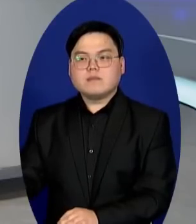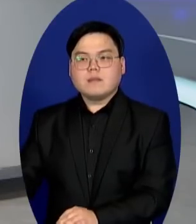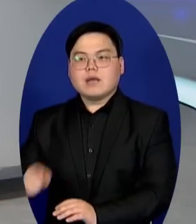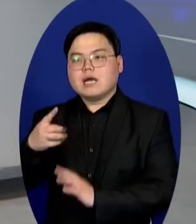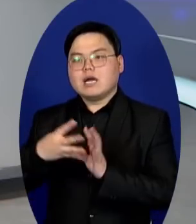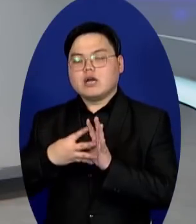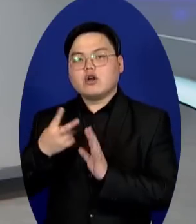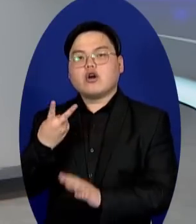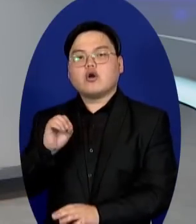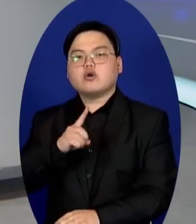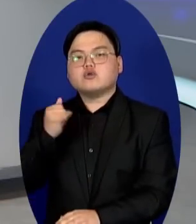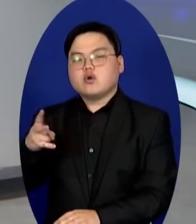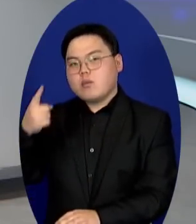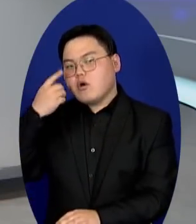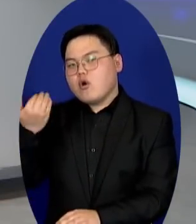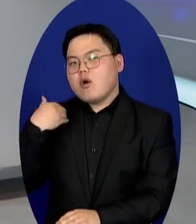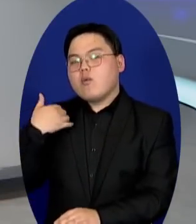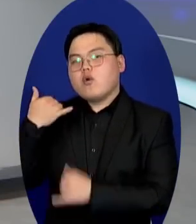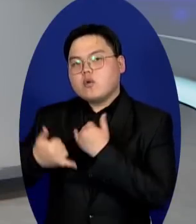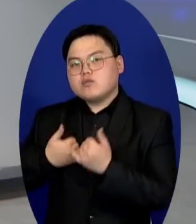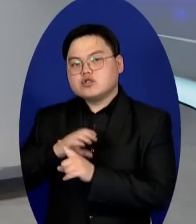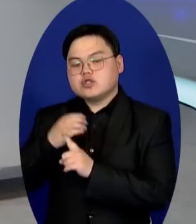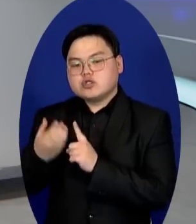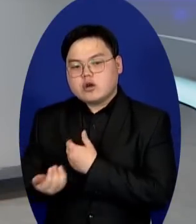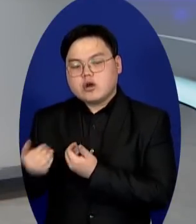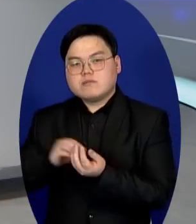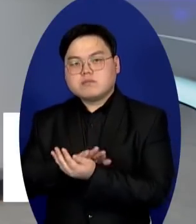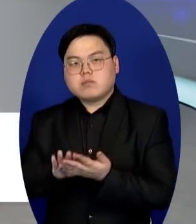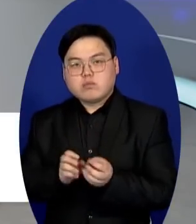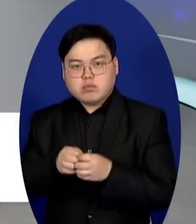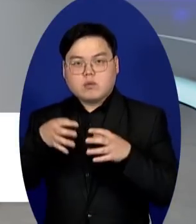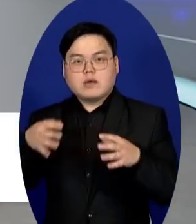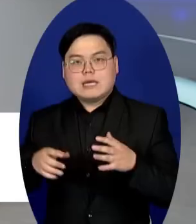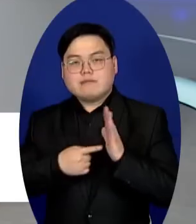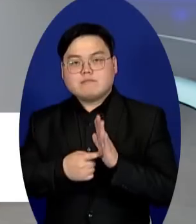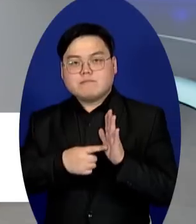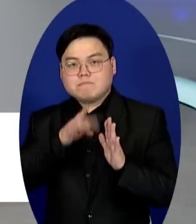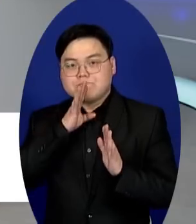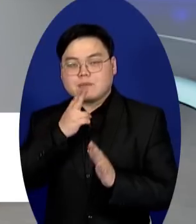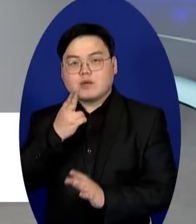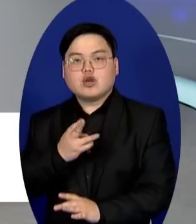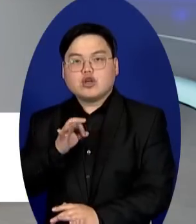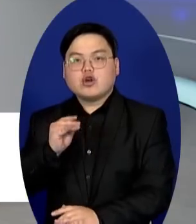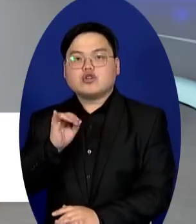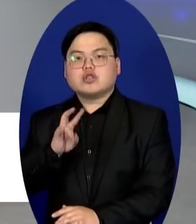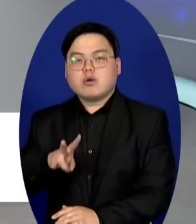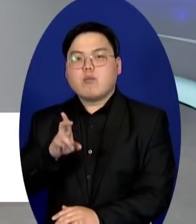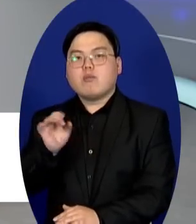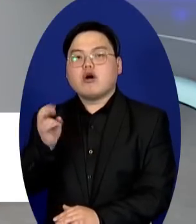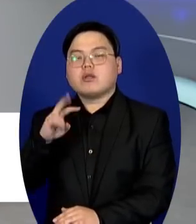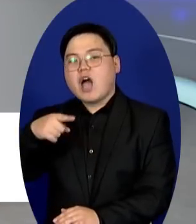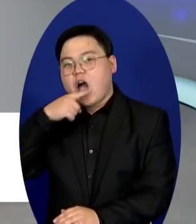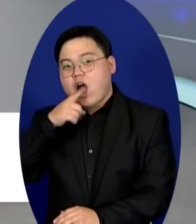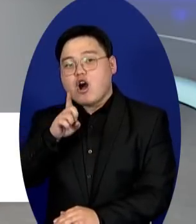19-20 зууны монголчуудын уламжлалт аж ахуй соёлыг шингээсэн нэг үйлчлэл өнөөдөр дэлгэгдлээ. Цонжин болдогдох Чингис хааны морьт хөшөөт цогцолборт